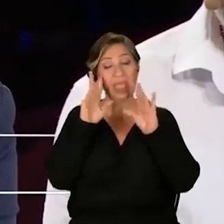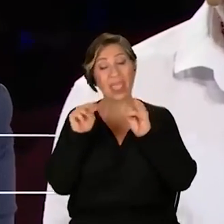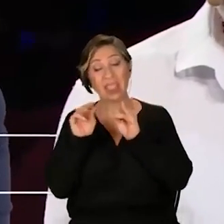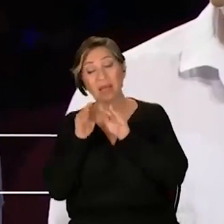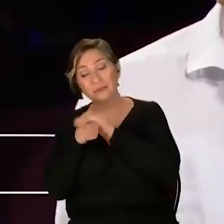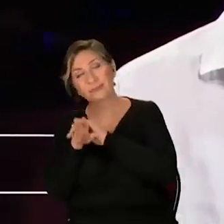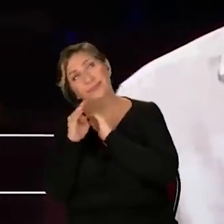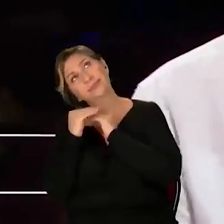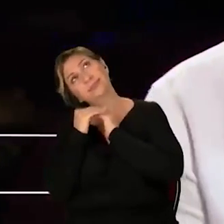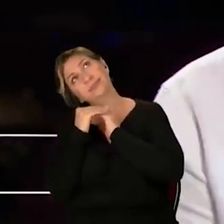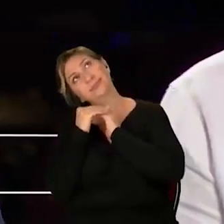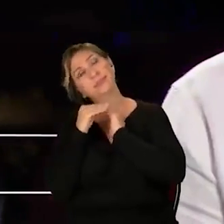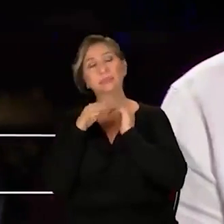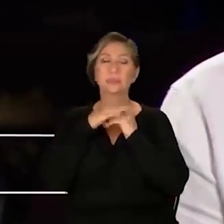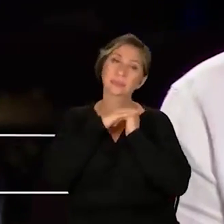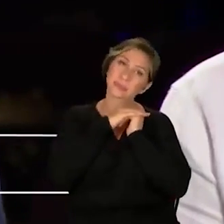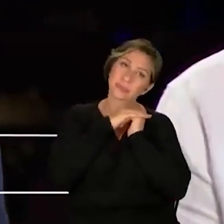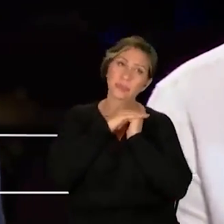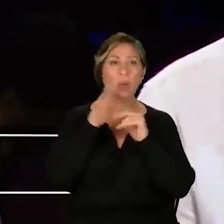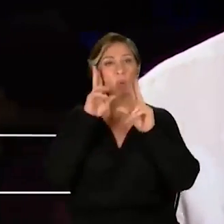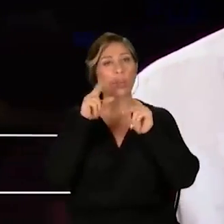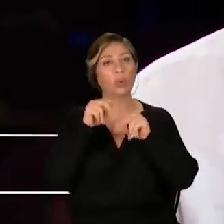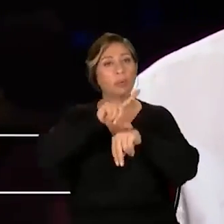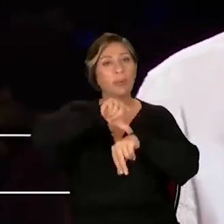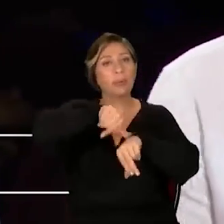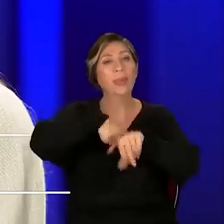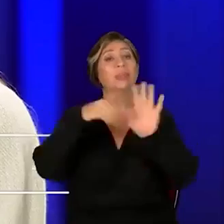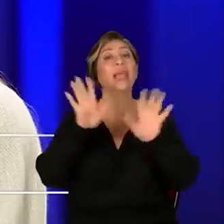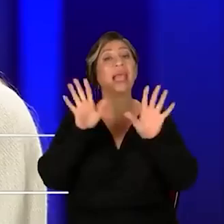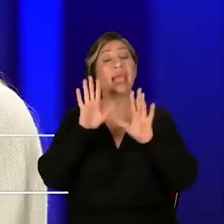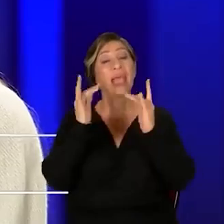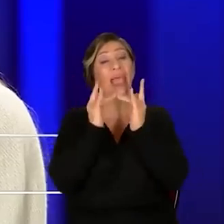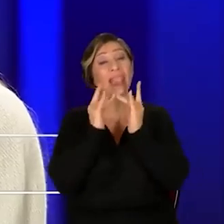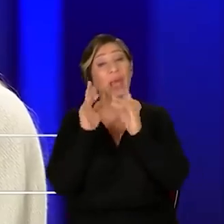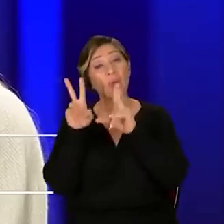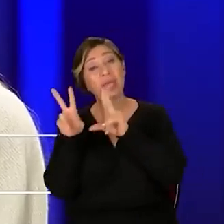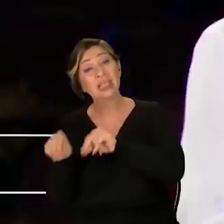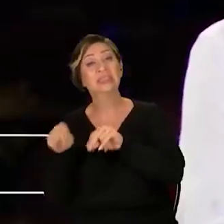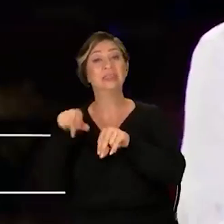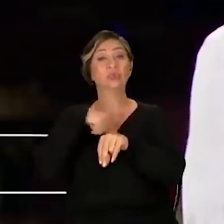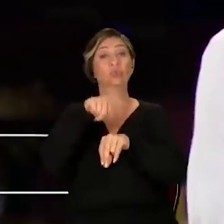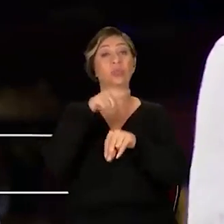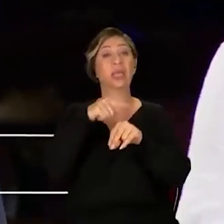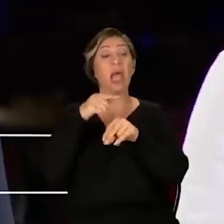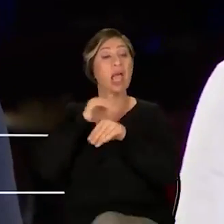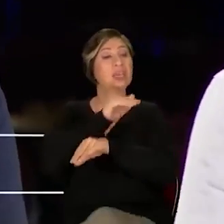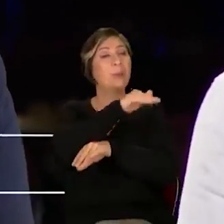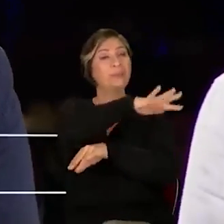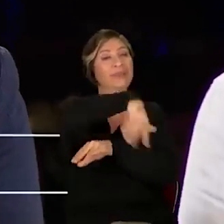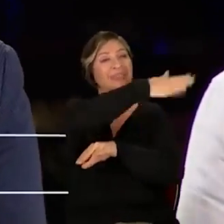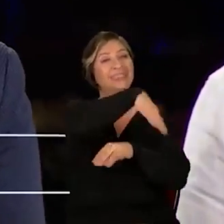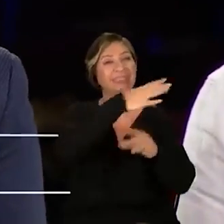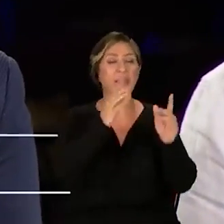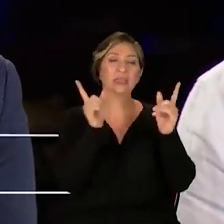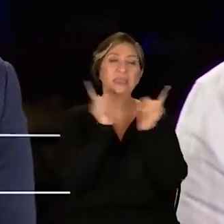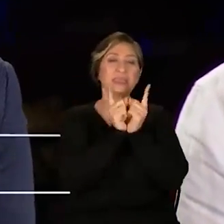bunu. Yani onun doğrudan uyku süreleri arttı gibi değil de yatakta kalış süreleri arttı. Evet. Hayatı yaşama süreleri kısaldı gibi düşünün. O